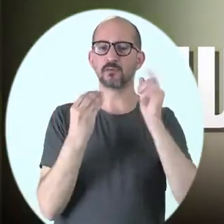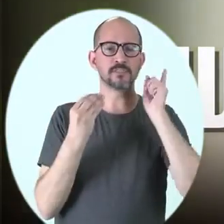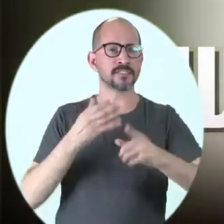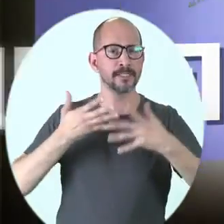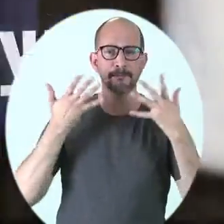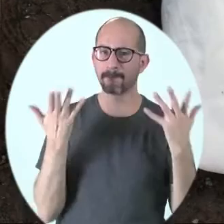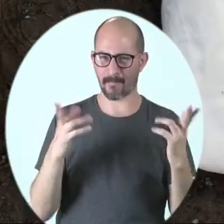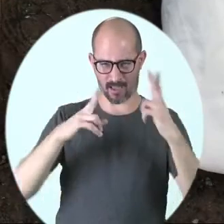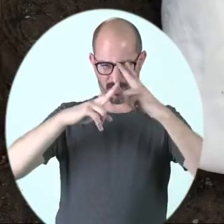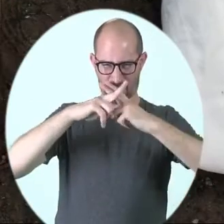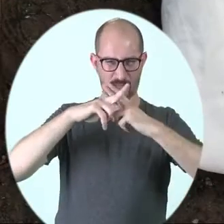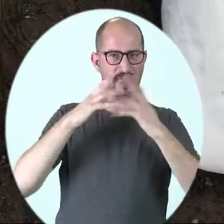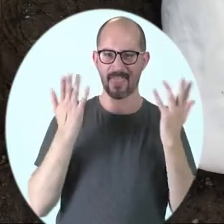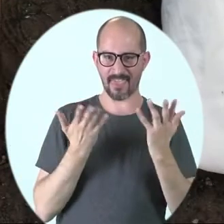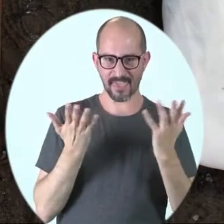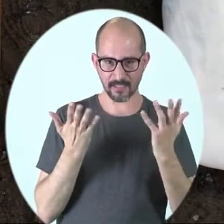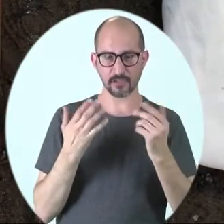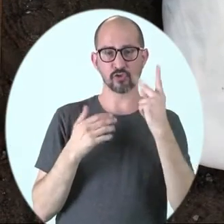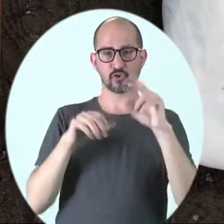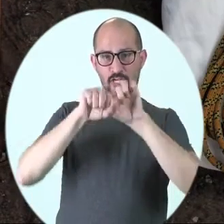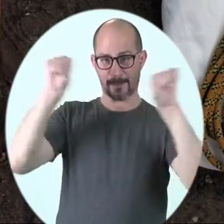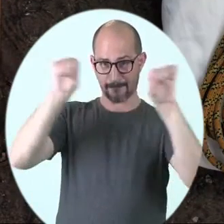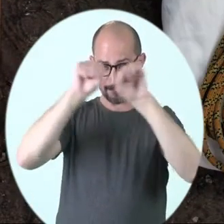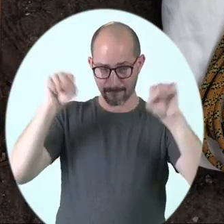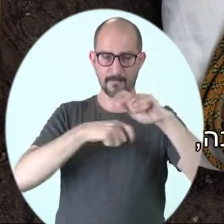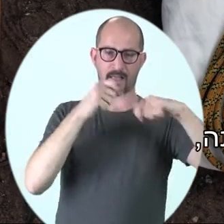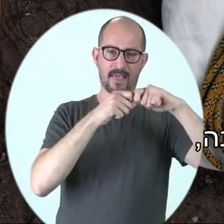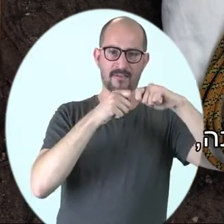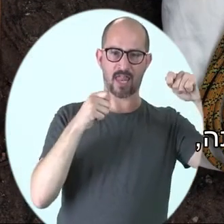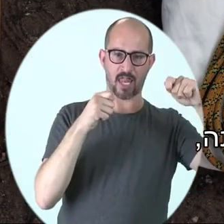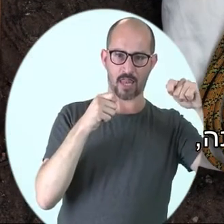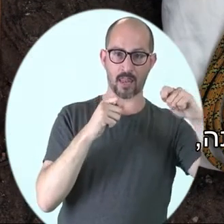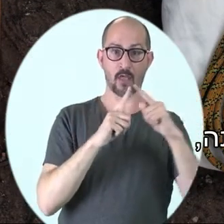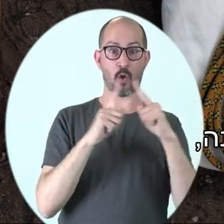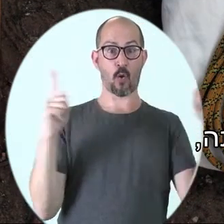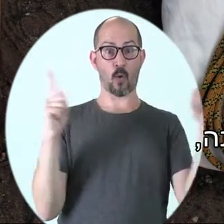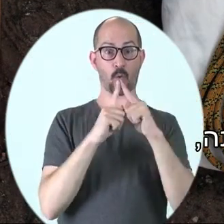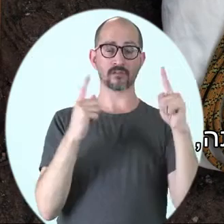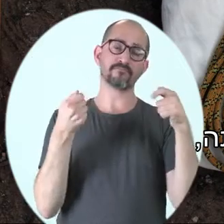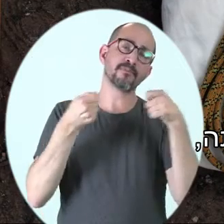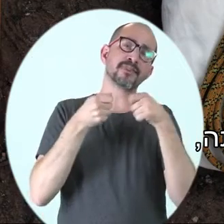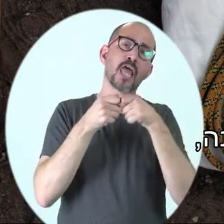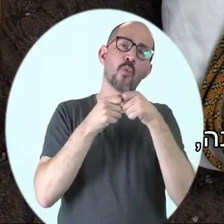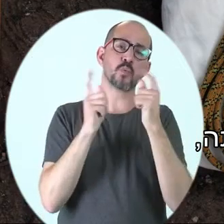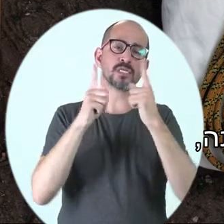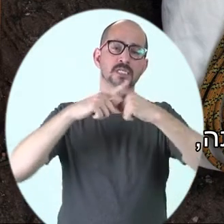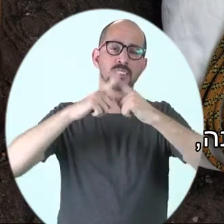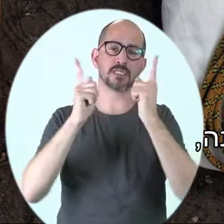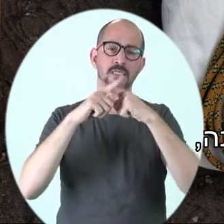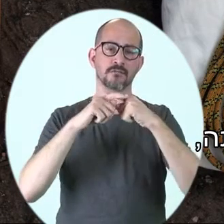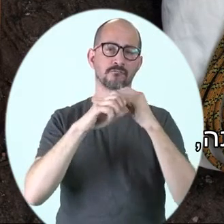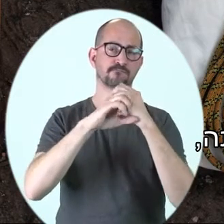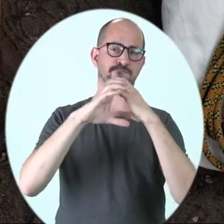הנדרש לצורך ביצוע כפיתה מוצלבת הוא שתי סנדות וחבל. אורך חבל לכפיתה משתנה בהתאם לכפיתה, עובי